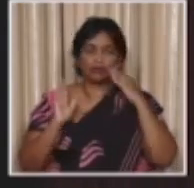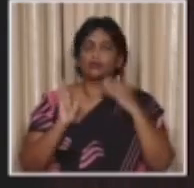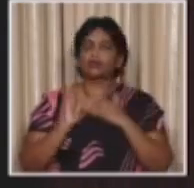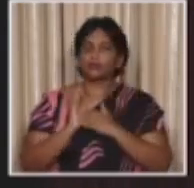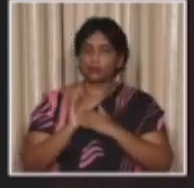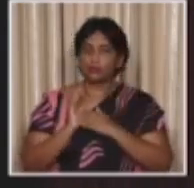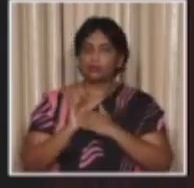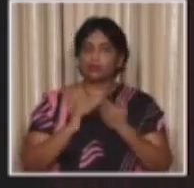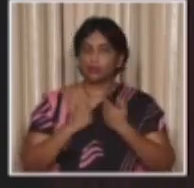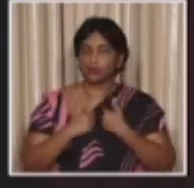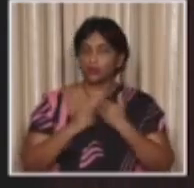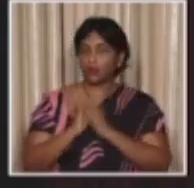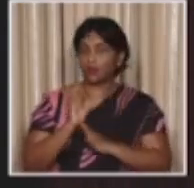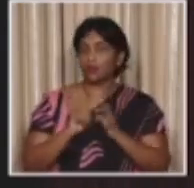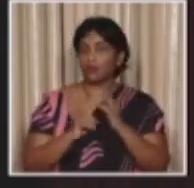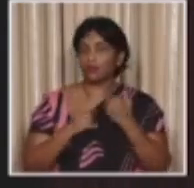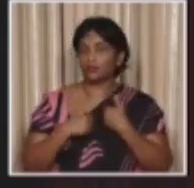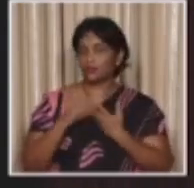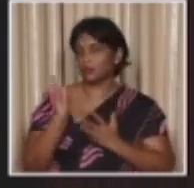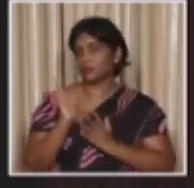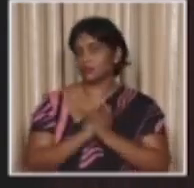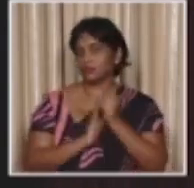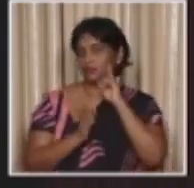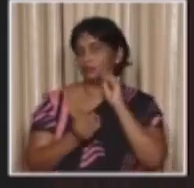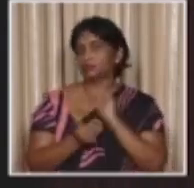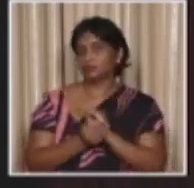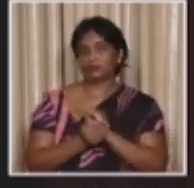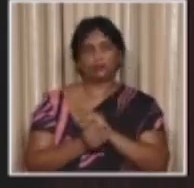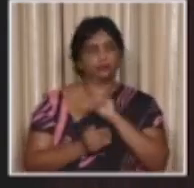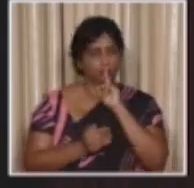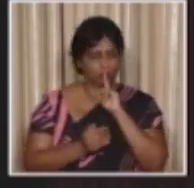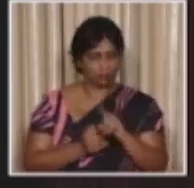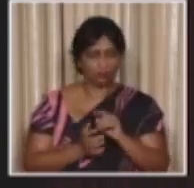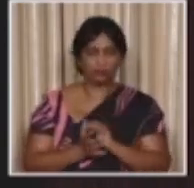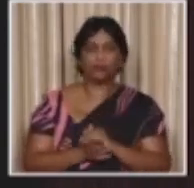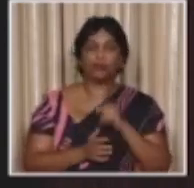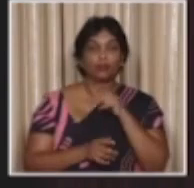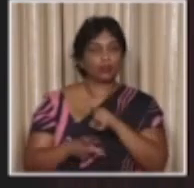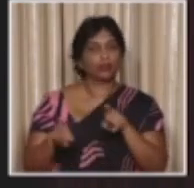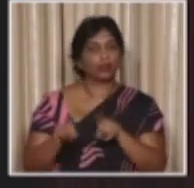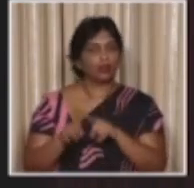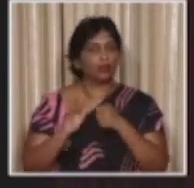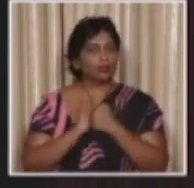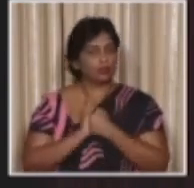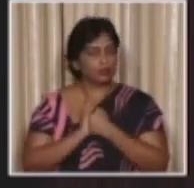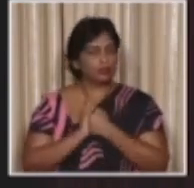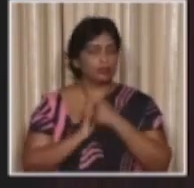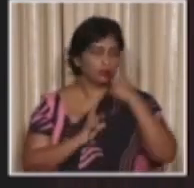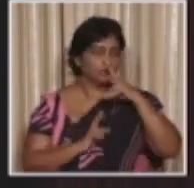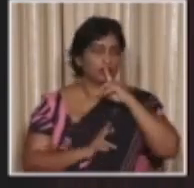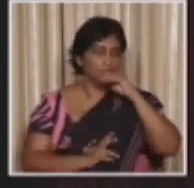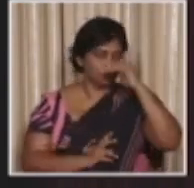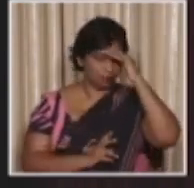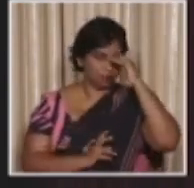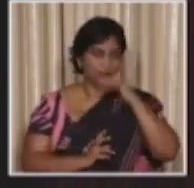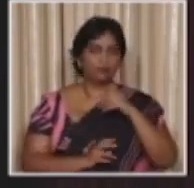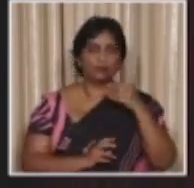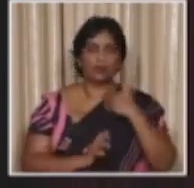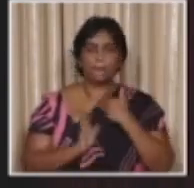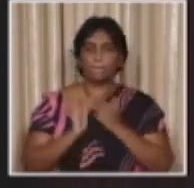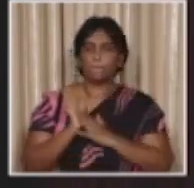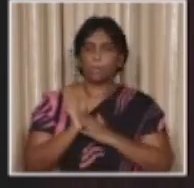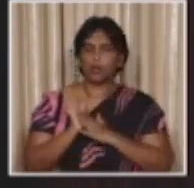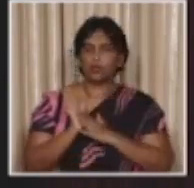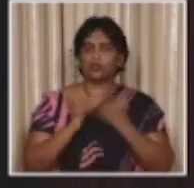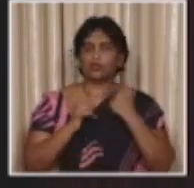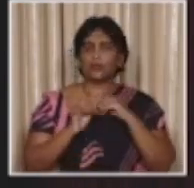සම්බන්ධයෙන් ඔබතුමා අපේ මන්ත්‍රීවරු විදිහට අපේ වරප්‍රසාද ආරක්ෂා කරන්න කියලා ඉල්ලීමක් කරනවා ඒ වගේම ගරු මන්ත්‍රී නියෝජ්‍ය කතානායකතුමනි මංජුල